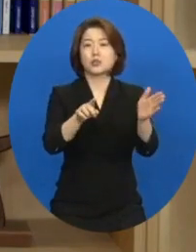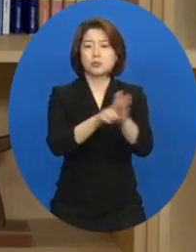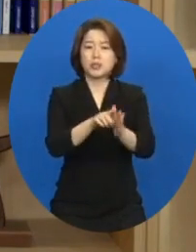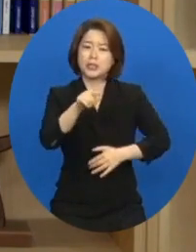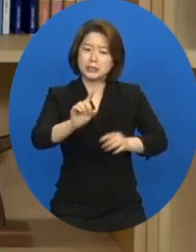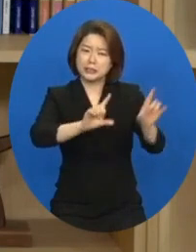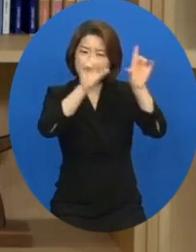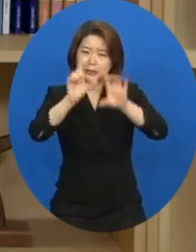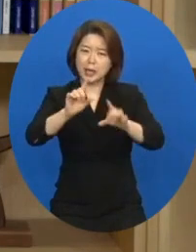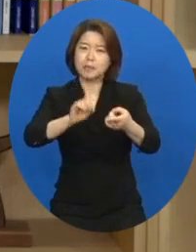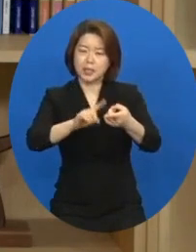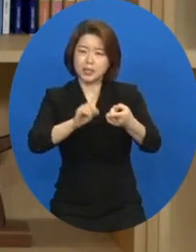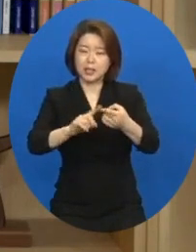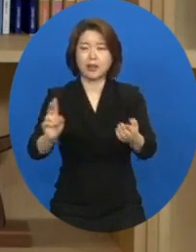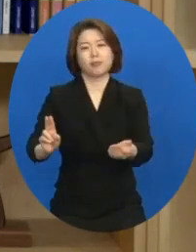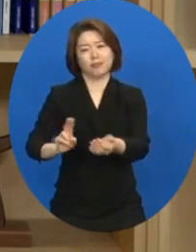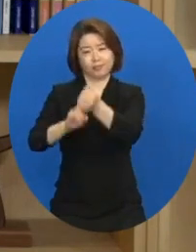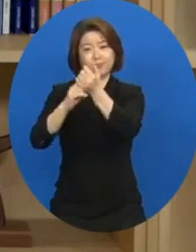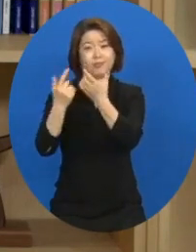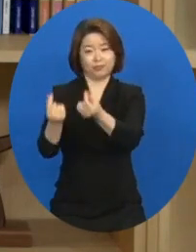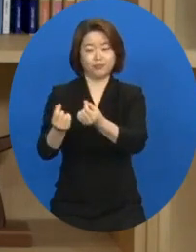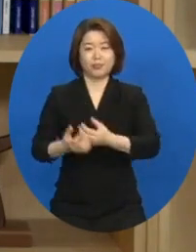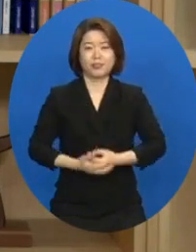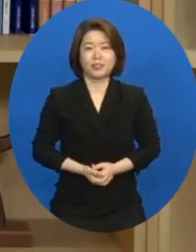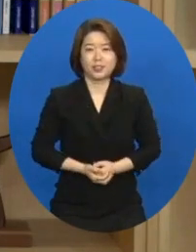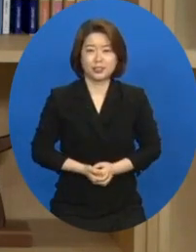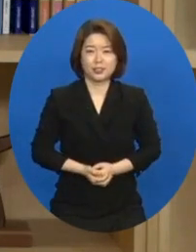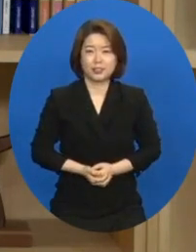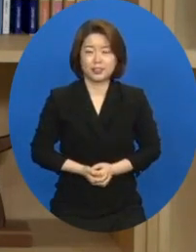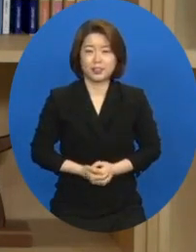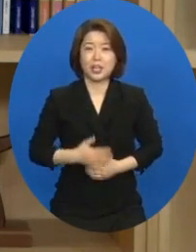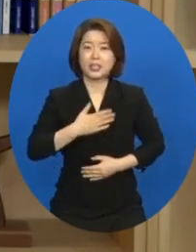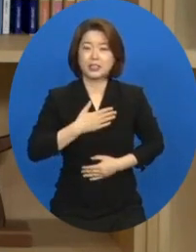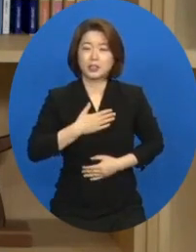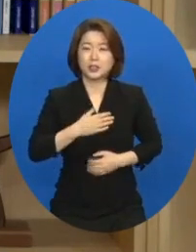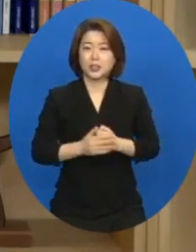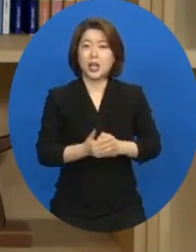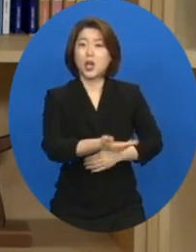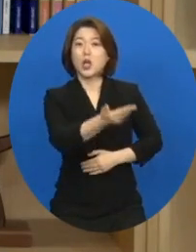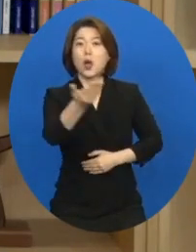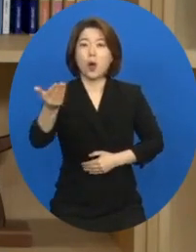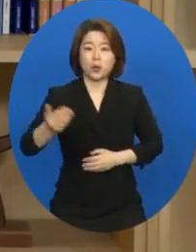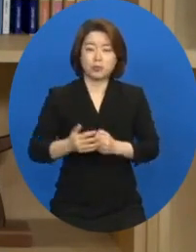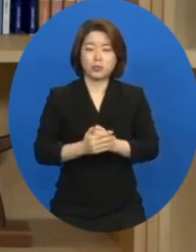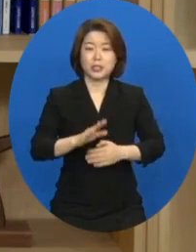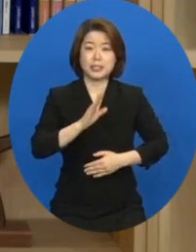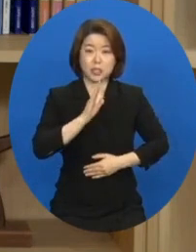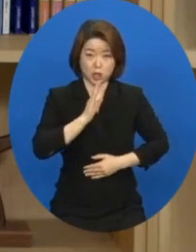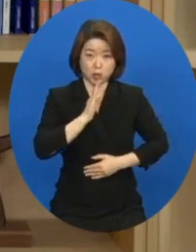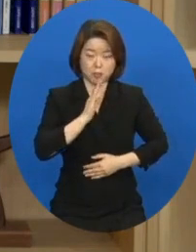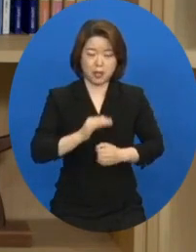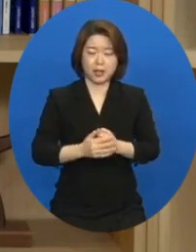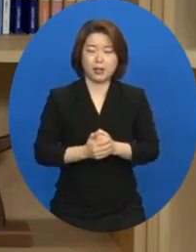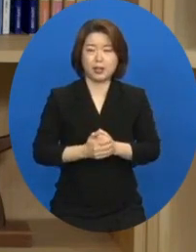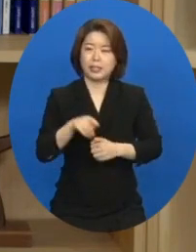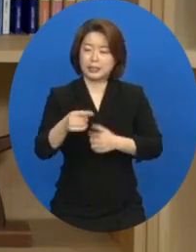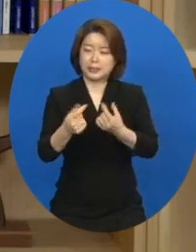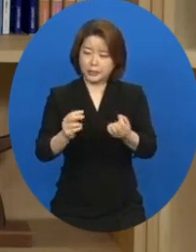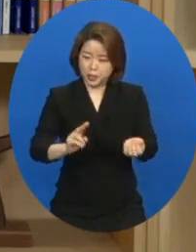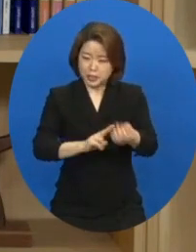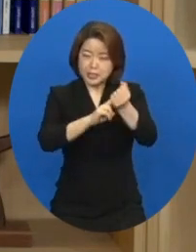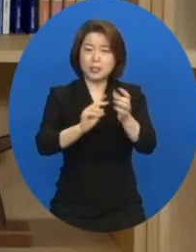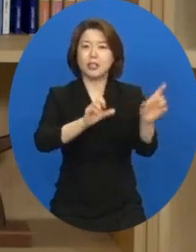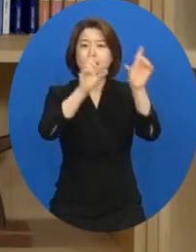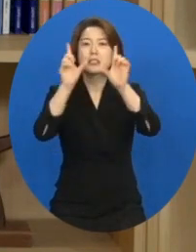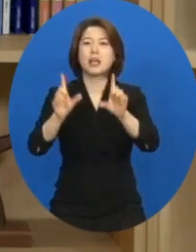자체가 기적입니다 아 저는 여러분들이 정말 그런 기적의 삶을